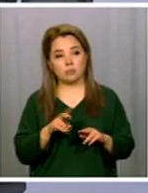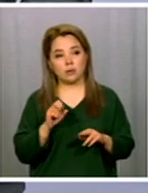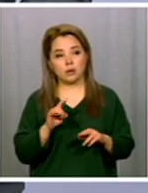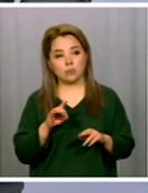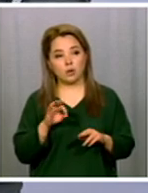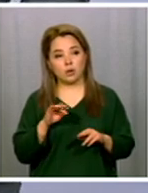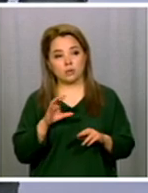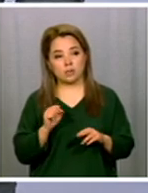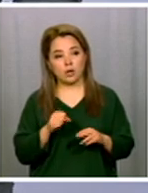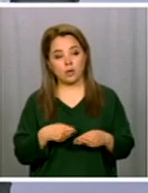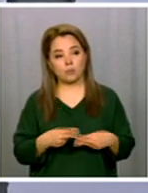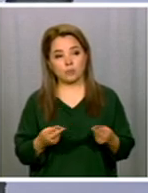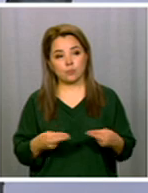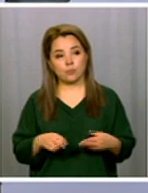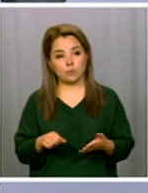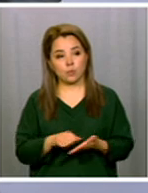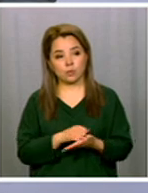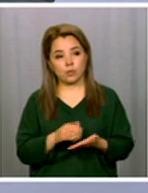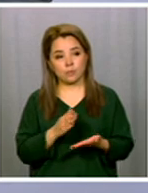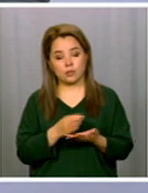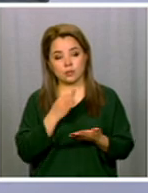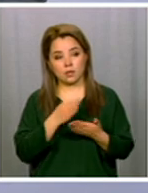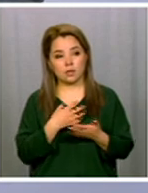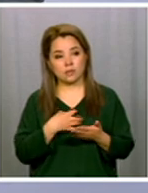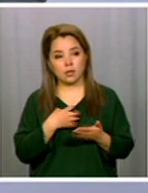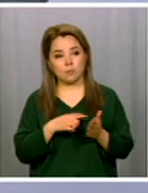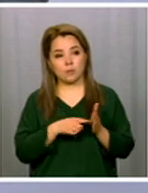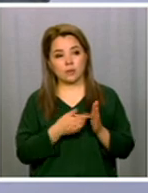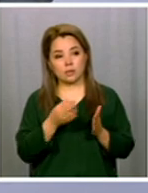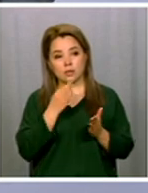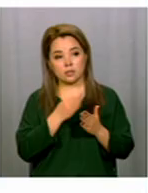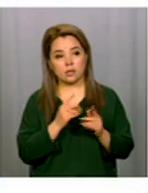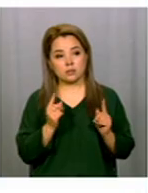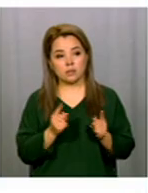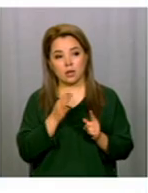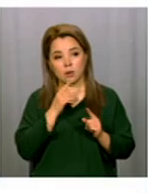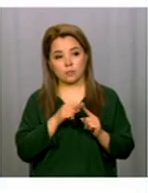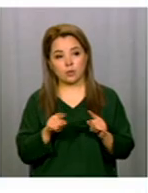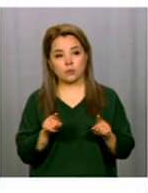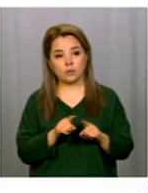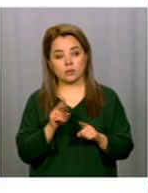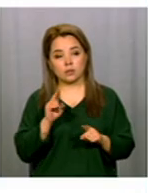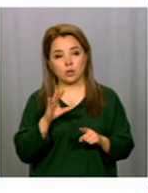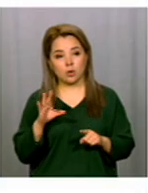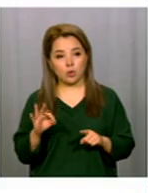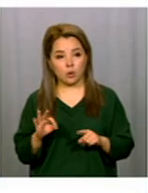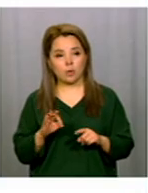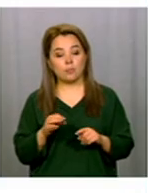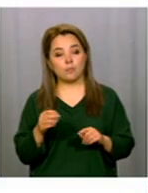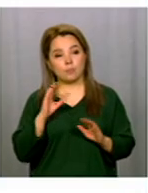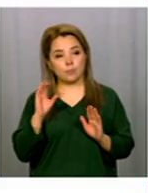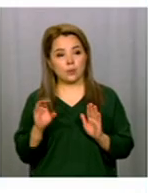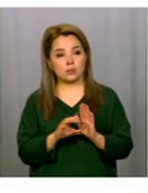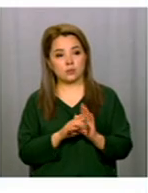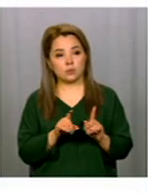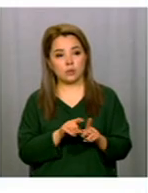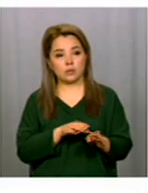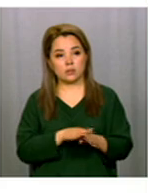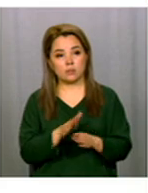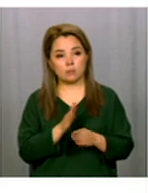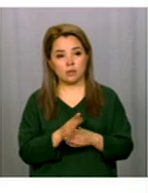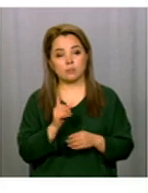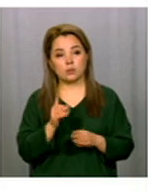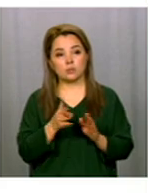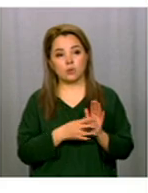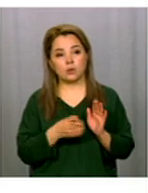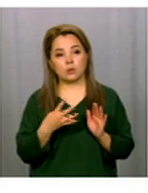жоспарына қол қойды. Бұл жоспардың негізгі мақсаты қысқа мерзім ішінде ксро-ны бағындыру болатын. 1941